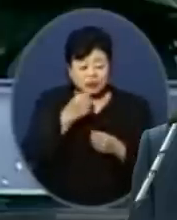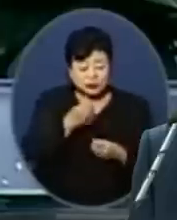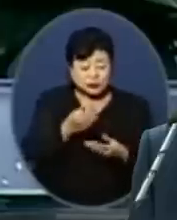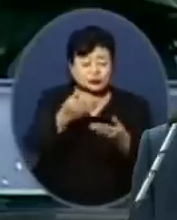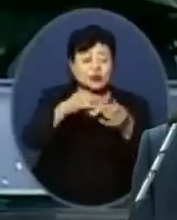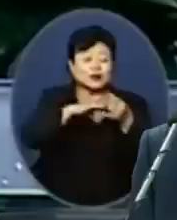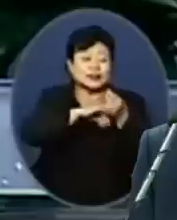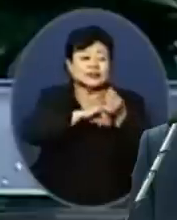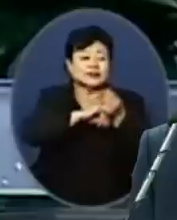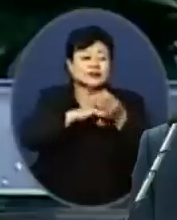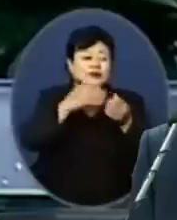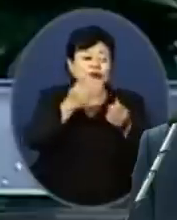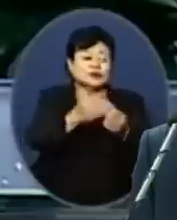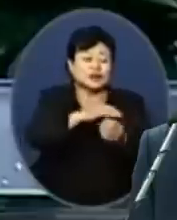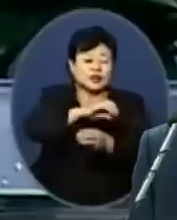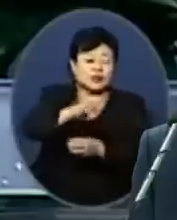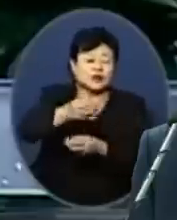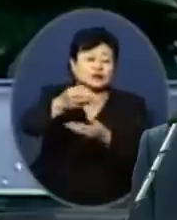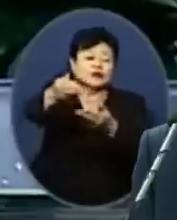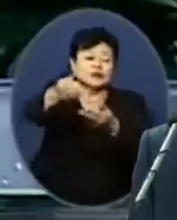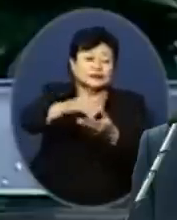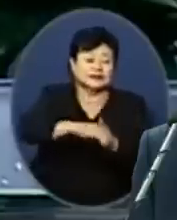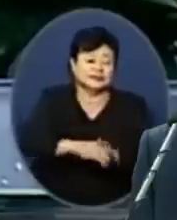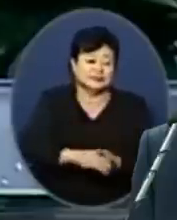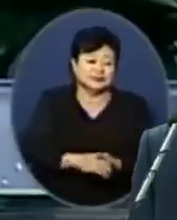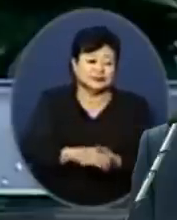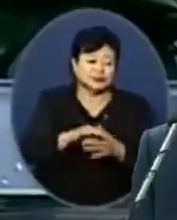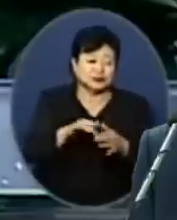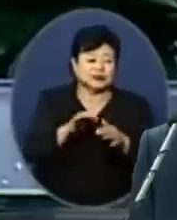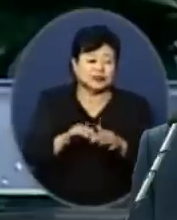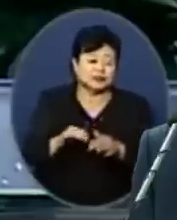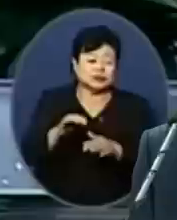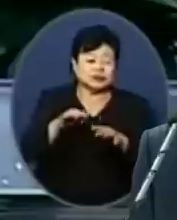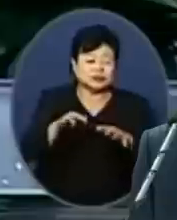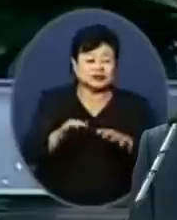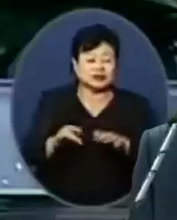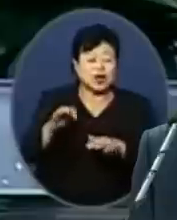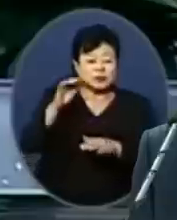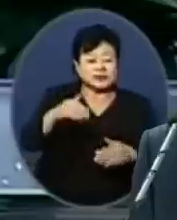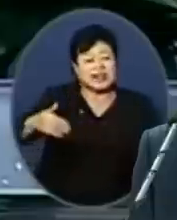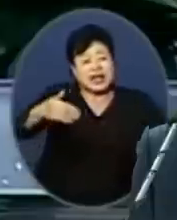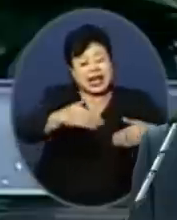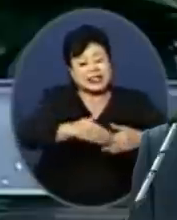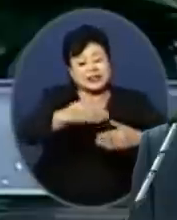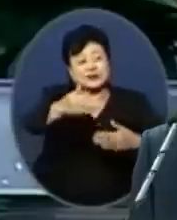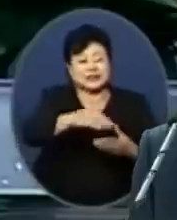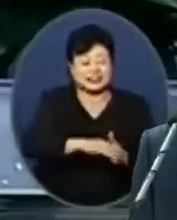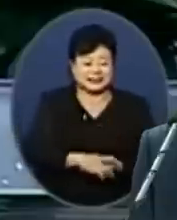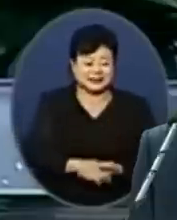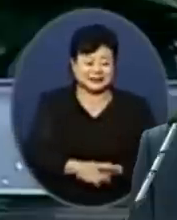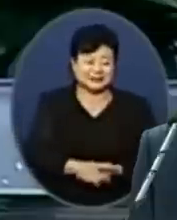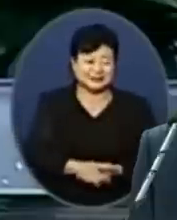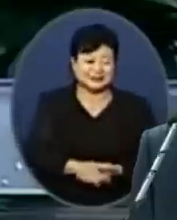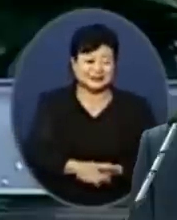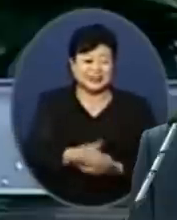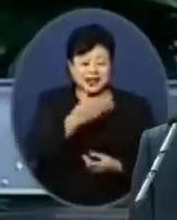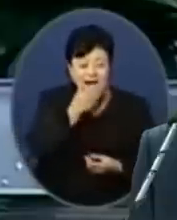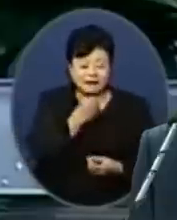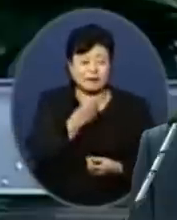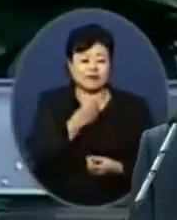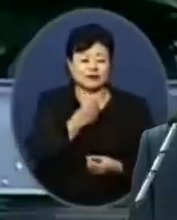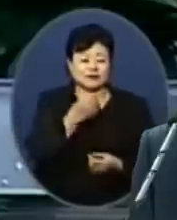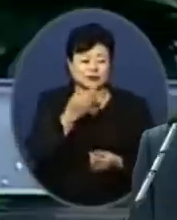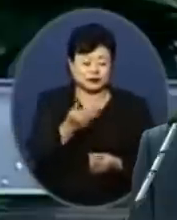축복을 약속하는 것은 주라 그래야만 돌려줄 것이니 곧 후이되어 눌러 흔들어 넘치게 해서 안겨주리라. 행복도